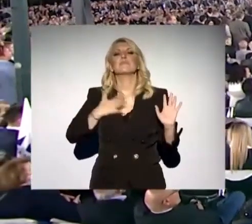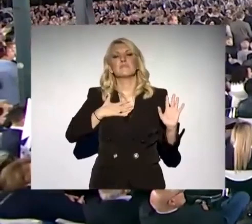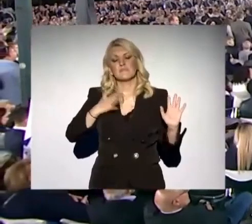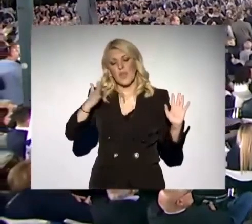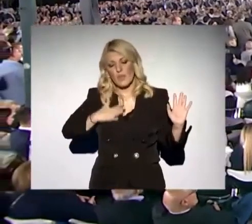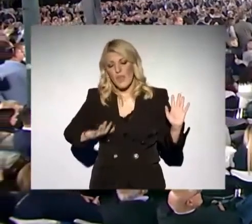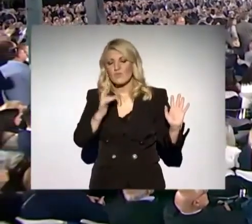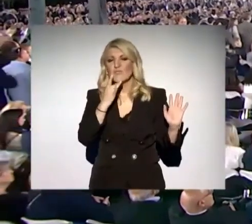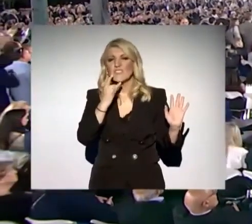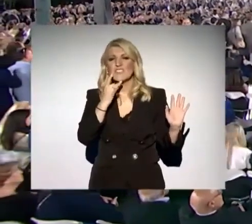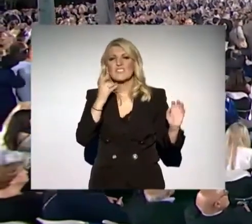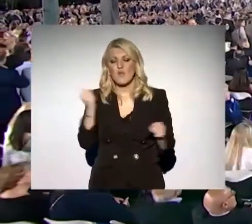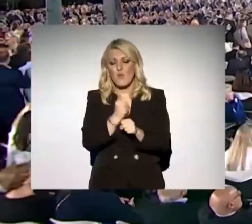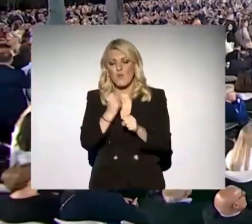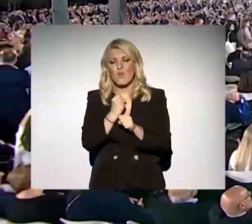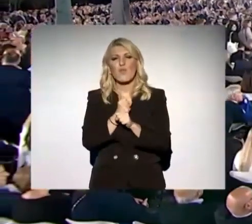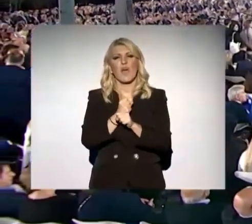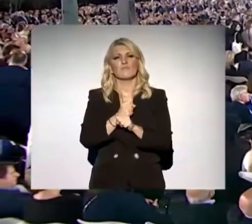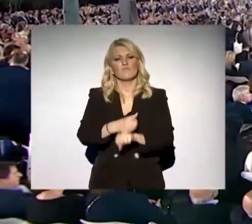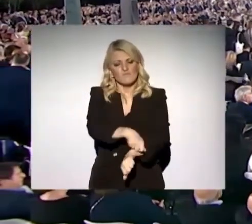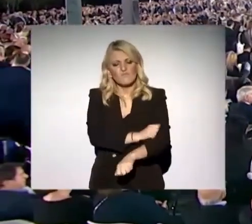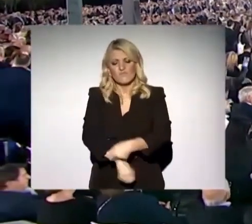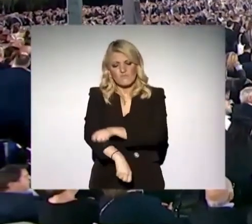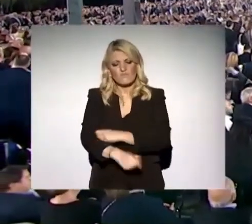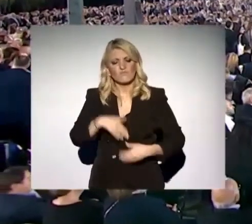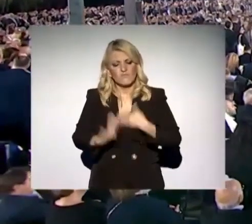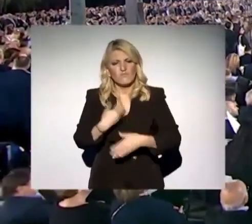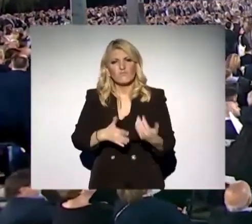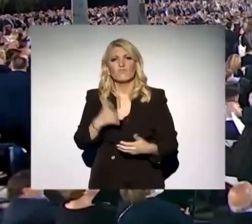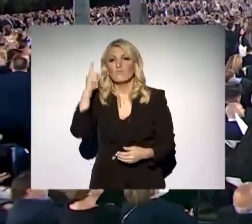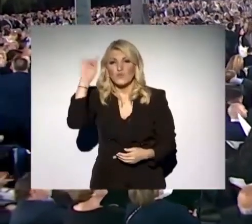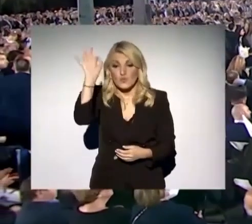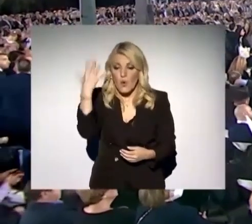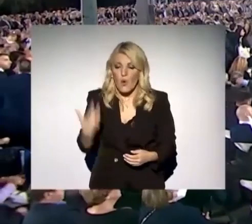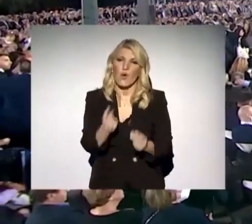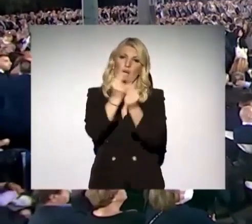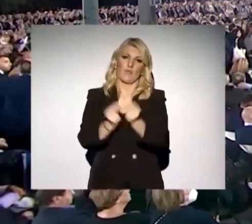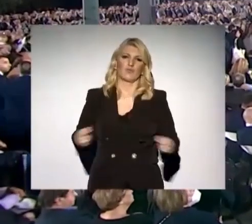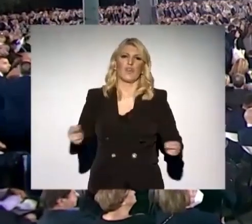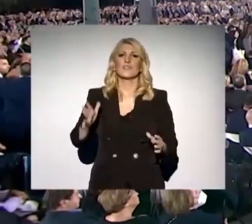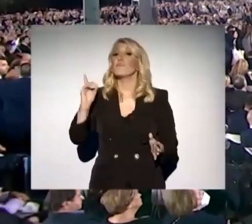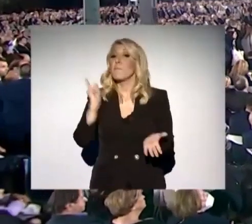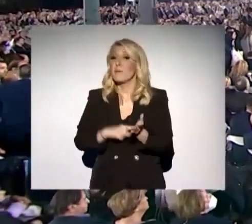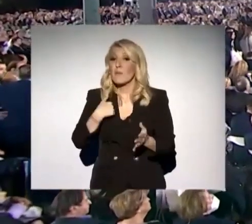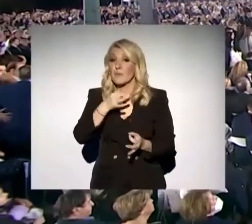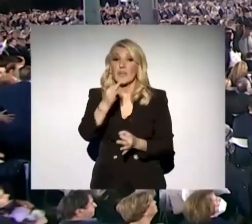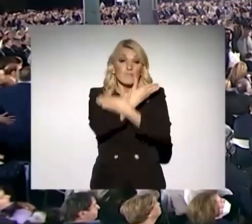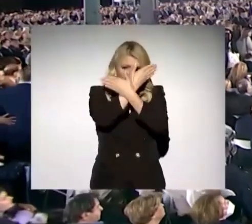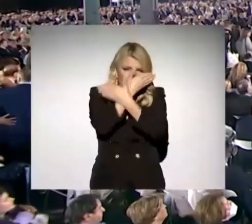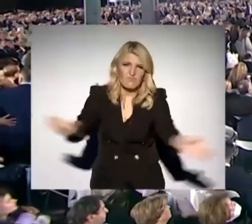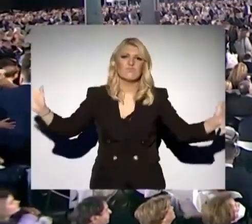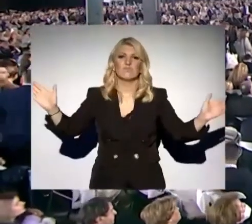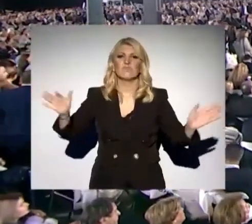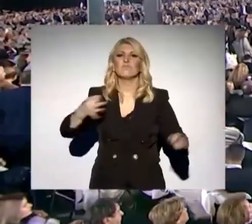και τα αποτελέσματα. Νομίζω ότι πρέπει επιτέλους να το πούμε ανοιχτά. Να μιλάς για πατρίδα